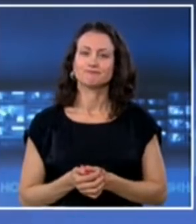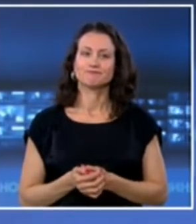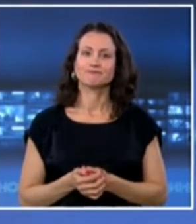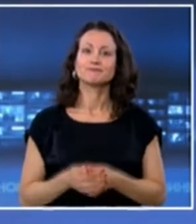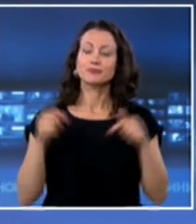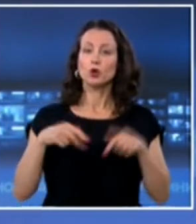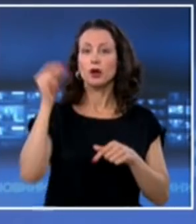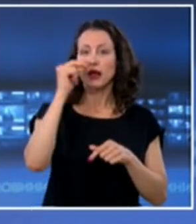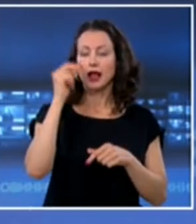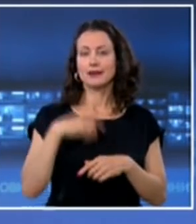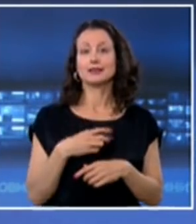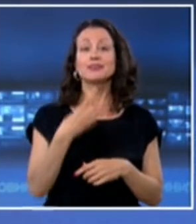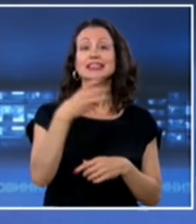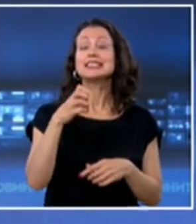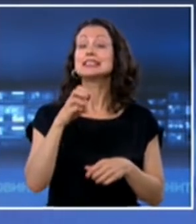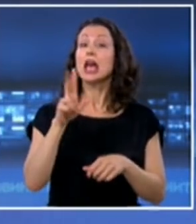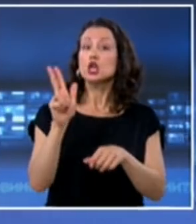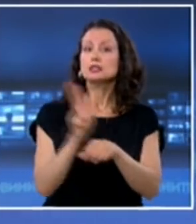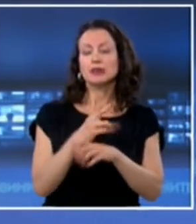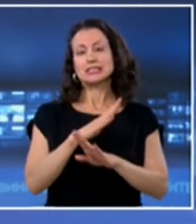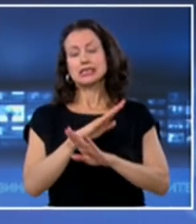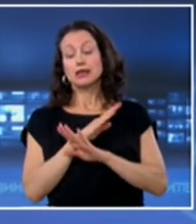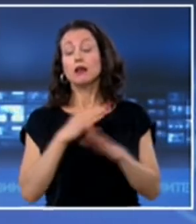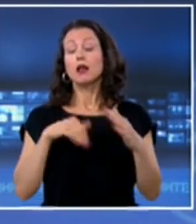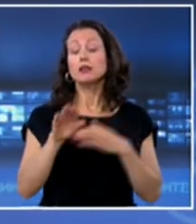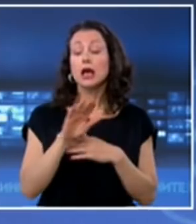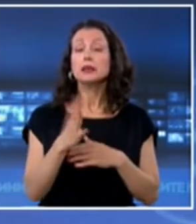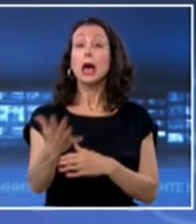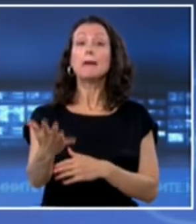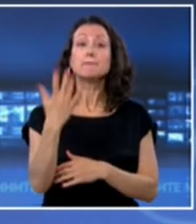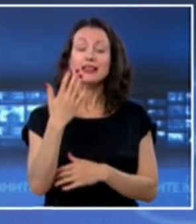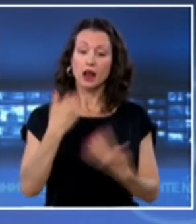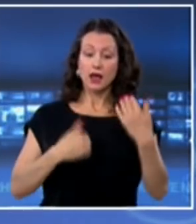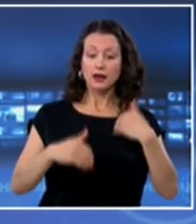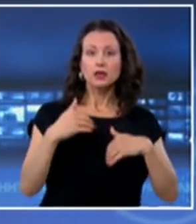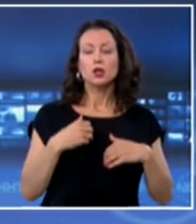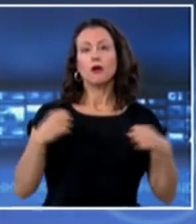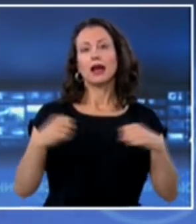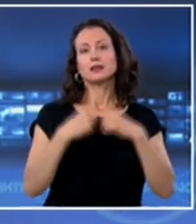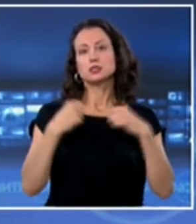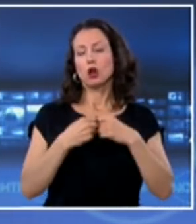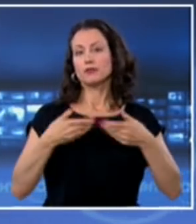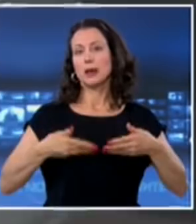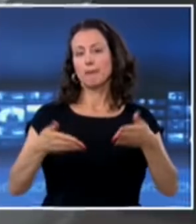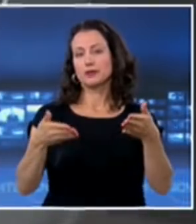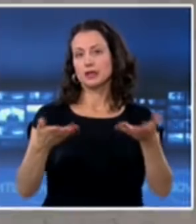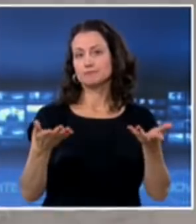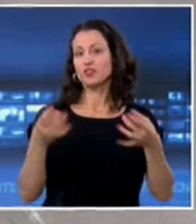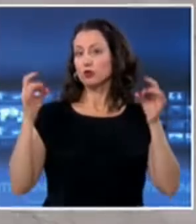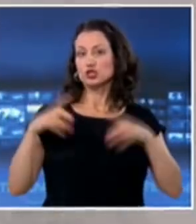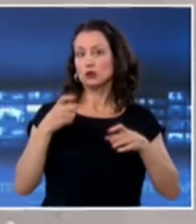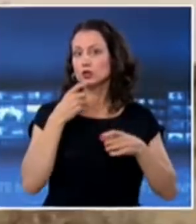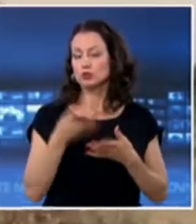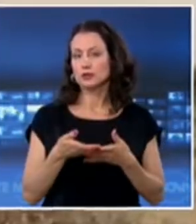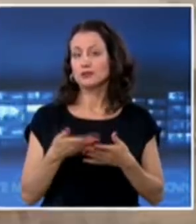У нас 318 загинали и над 5000 ранени при катастрофи от началото на годината. Най-честата причина за това е